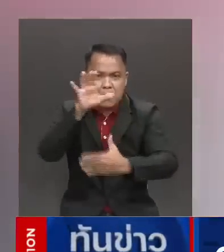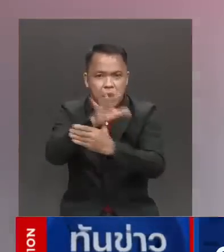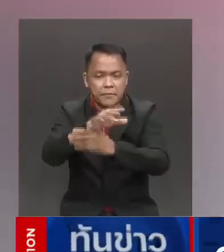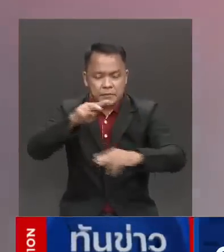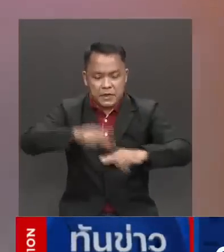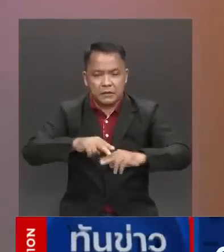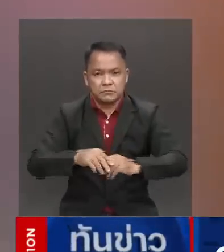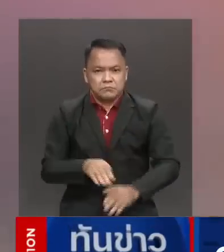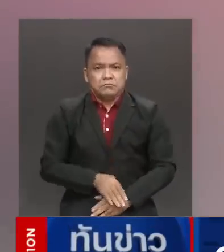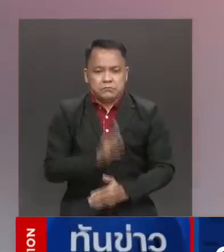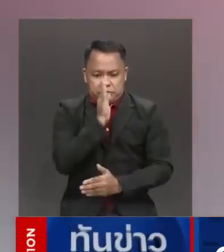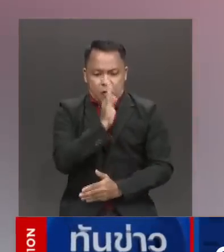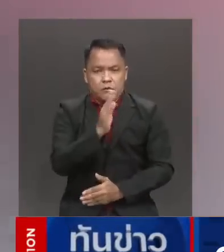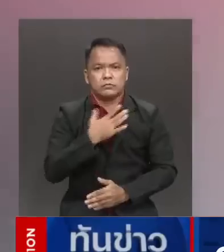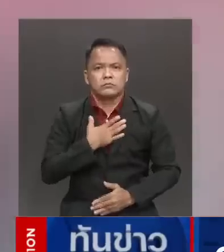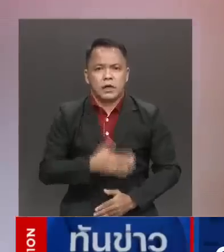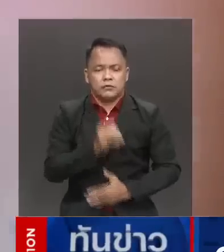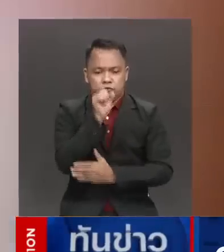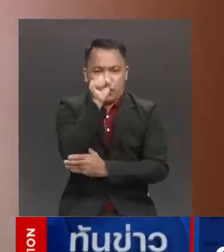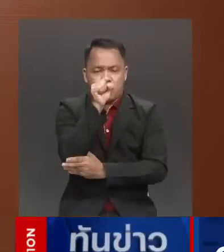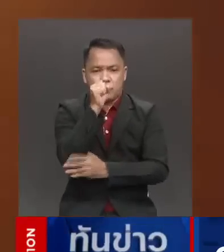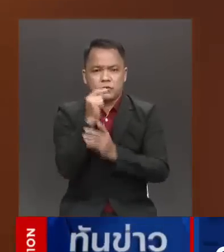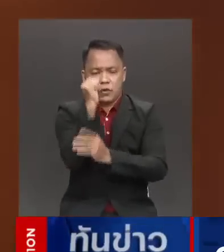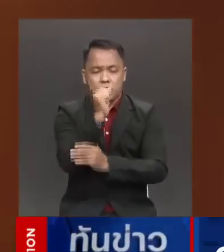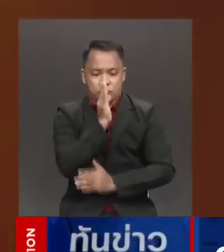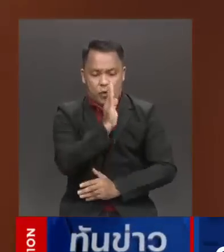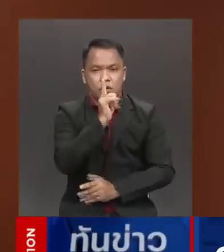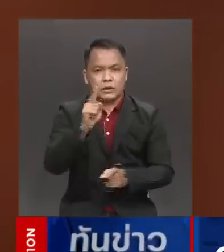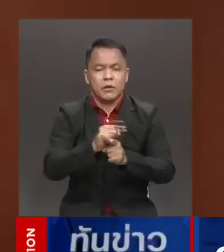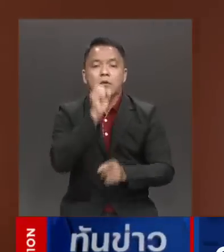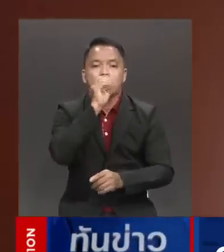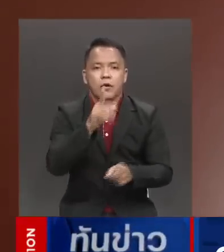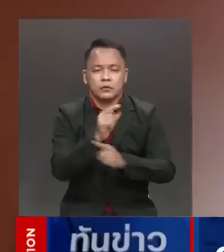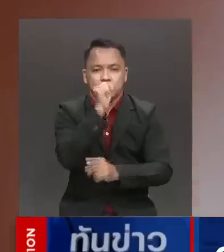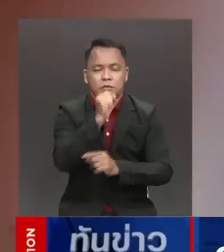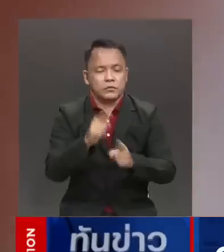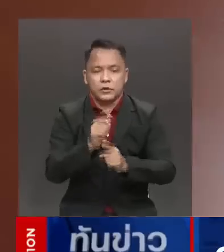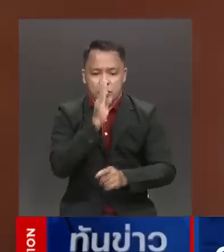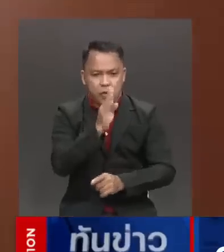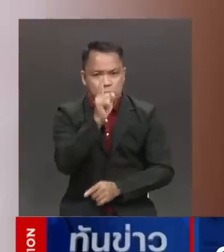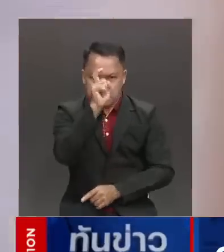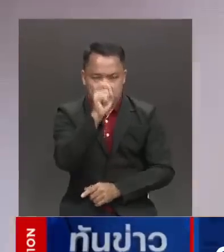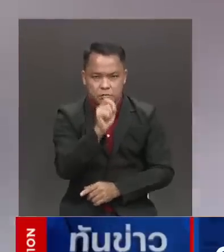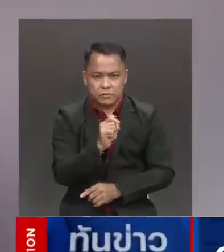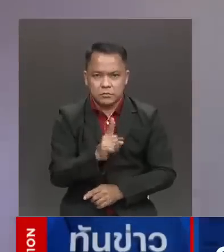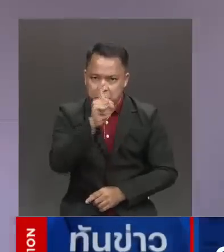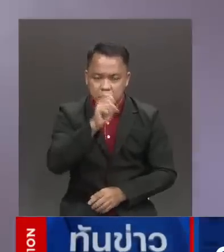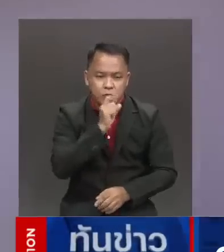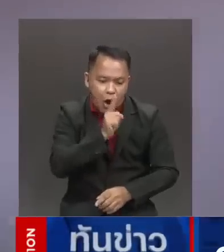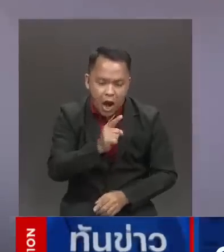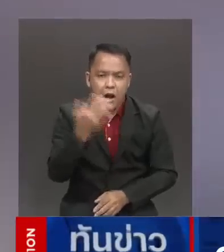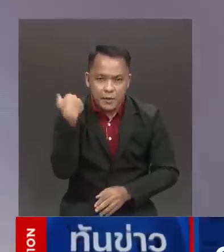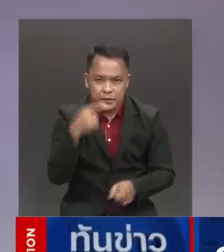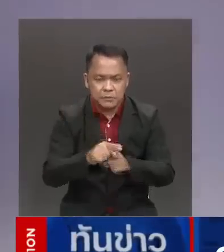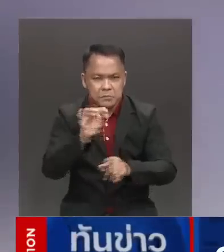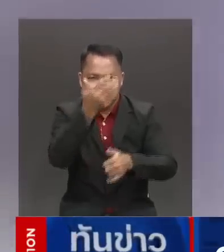นั่งแบบตรงแถวอ่ะนั่งตัวตรงเลยอ่ะตรงแค่ไหนก็บอกว่าไม่ตรงอยู่ดีบางคนเนี่ยเ